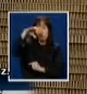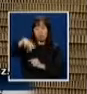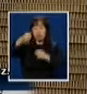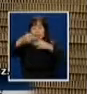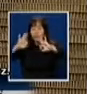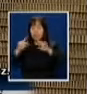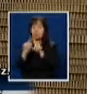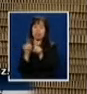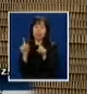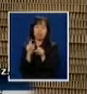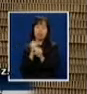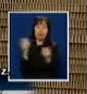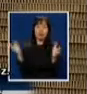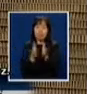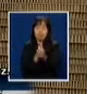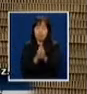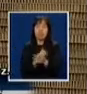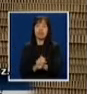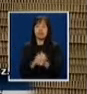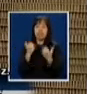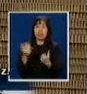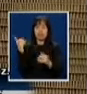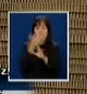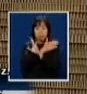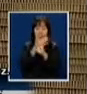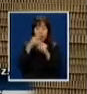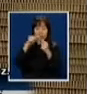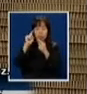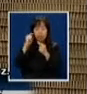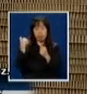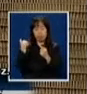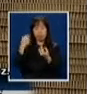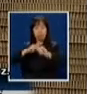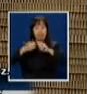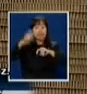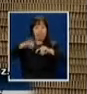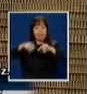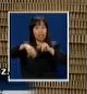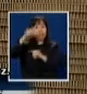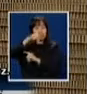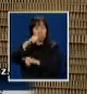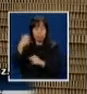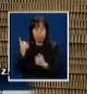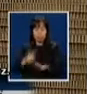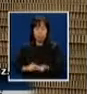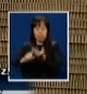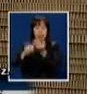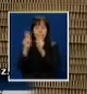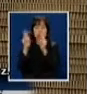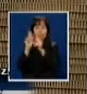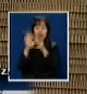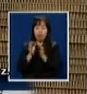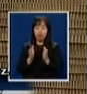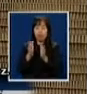นะครับอย่างสัปดาห์ที่ผ่านมานะครับแนะนำก็ต้องเรื่องของไข่นะครับทางคณะกรรมาธิการการเกษตรของสภาผู้แทน